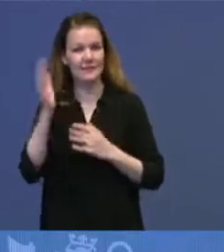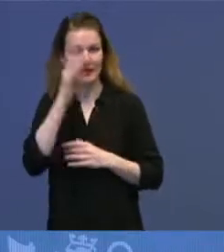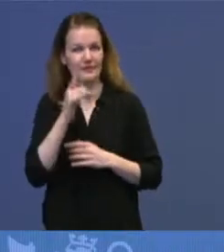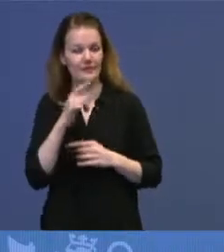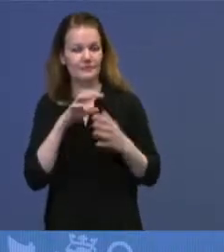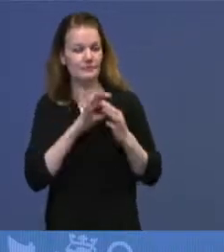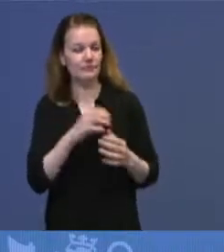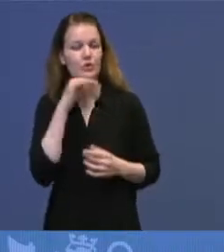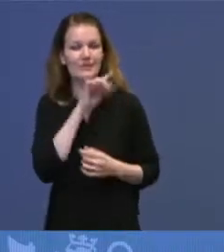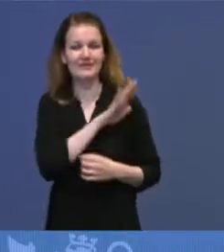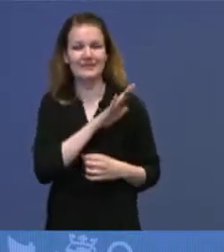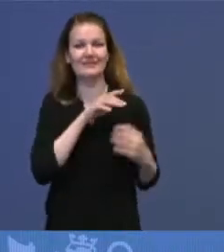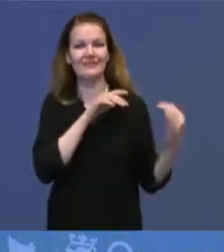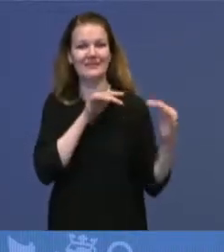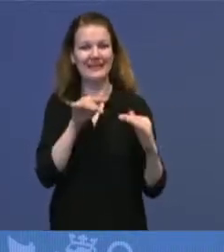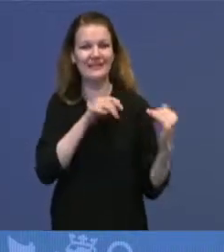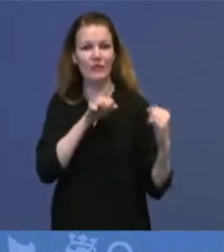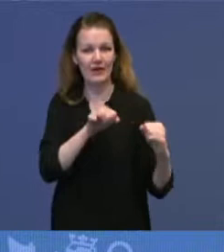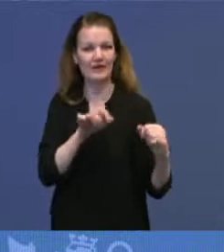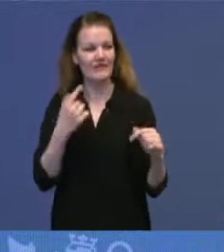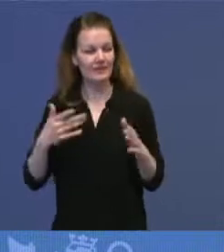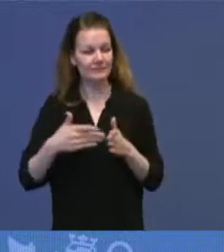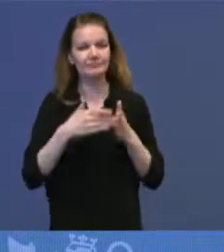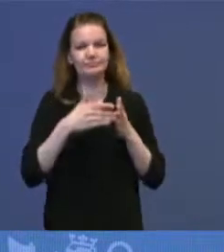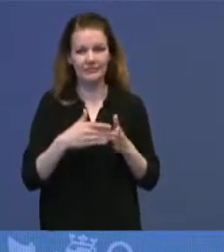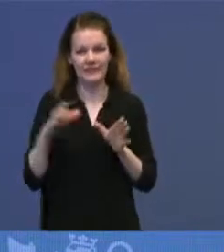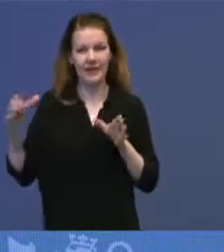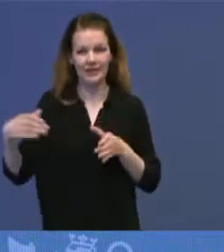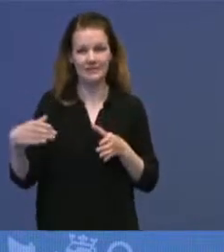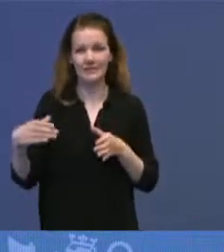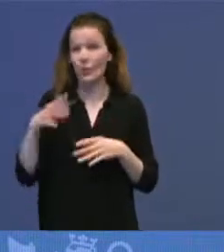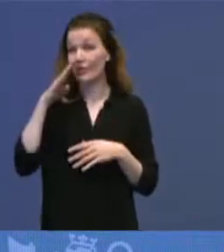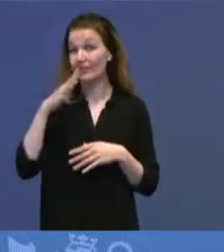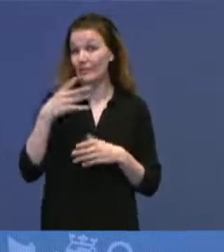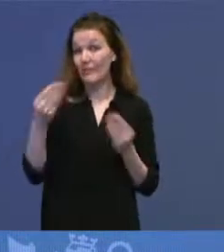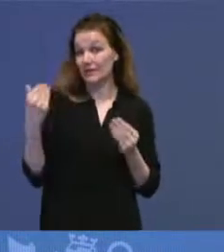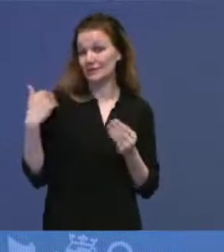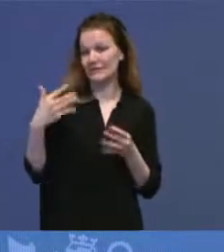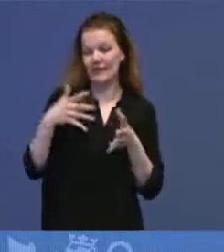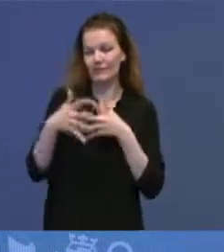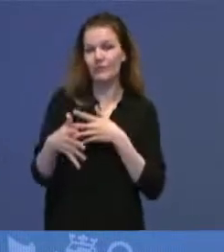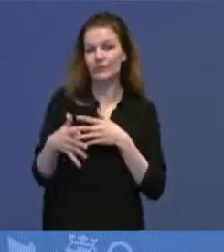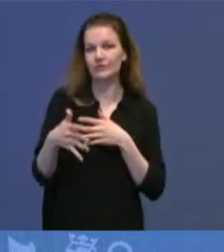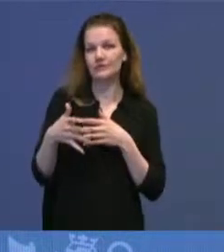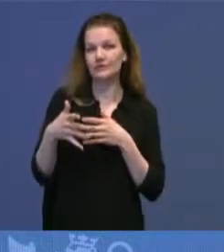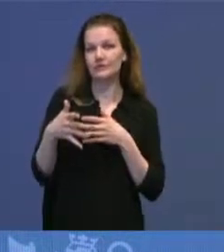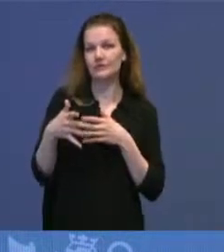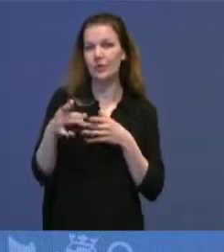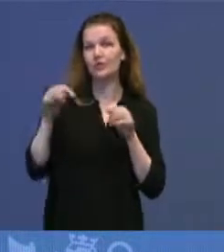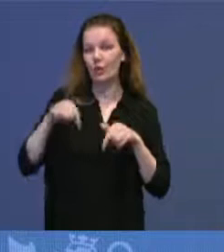krigføring. I dag er sanksjonene som EU har vedtatt fram til og med 9. mars innført i norsk rett. La meg understreke, dette